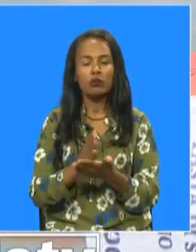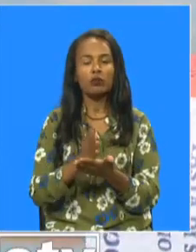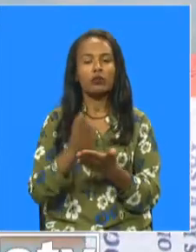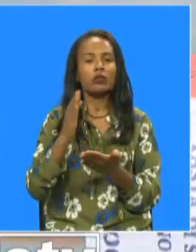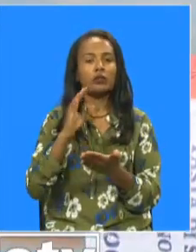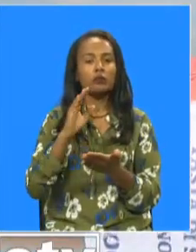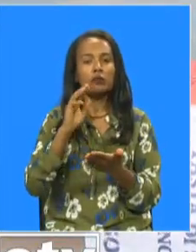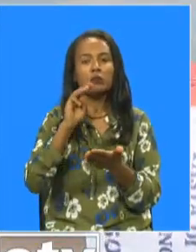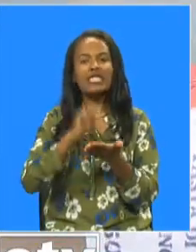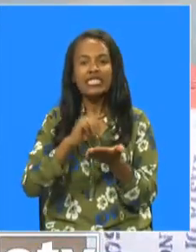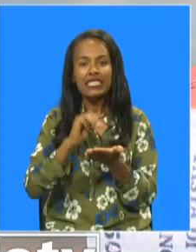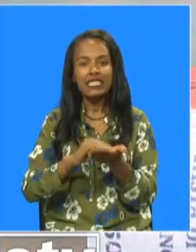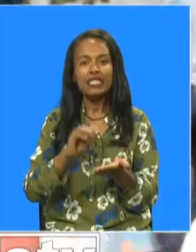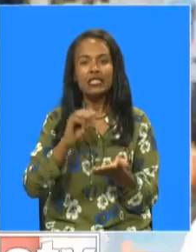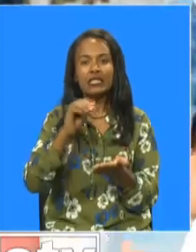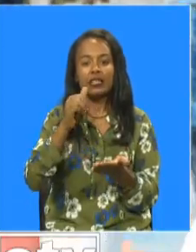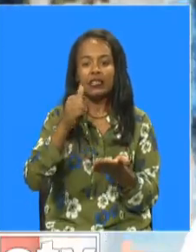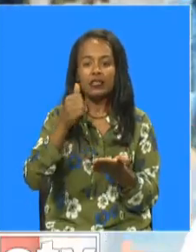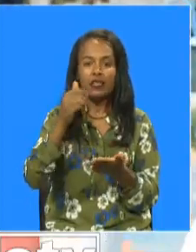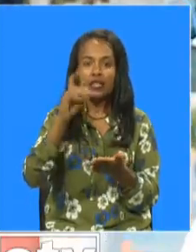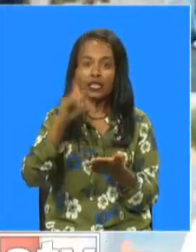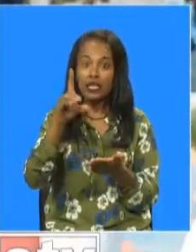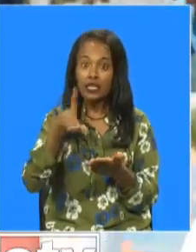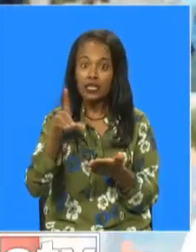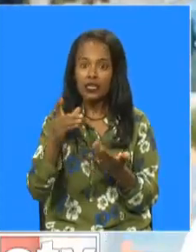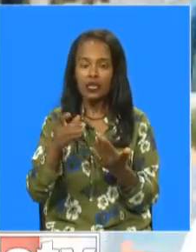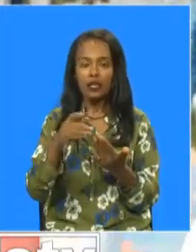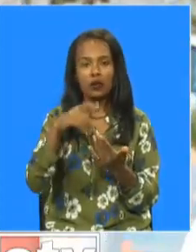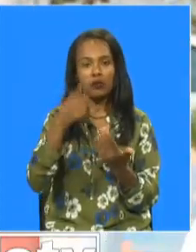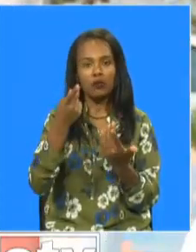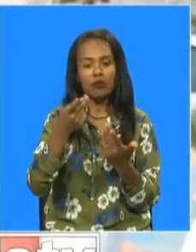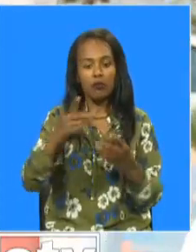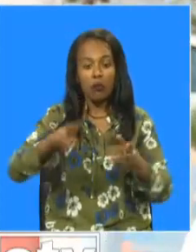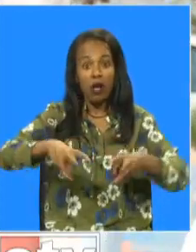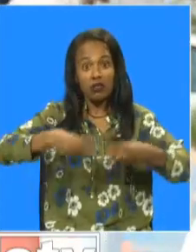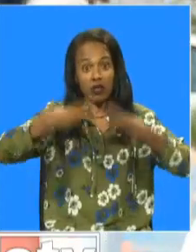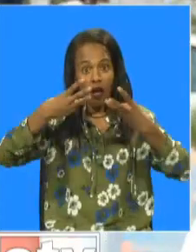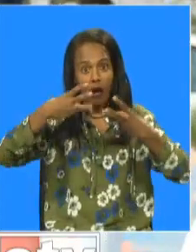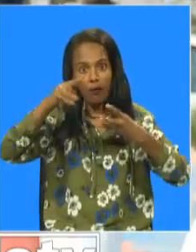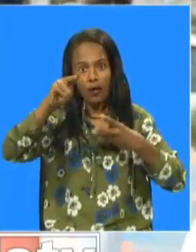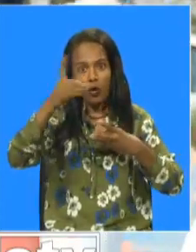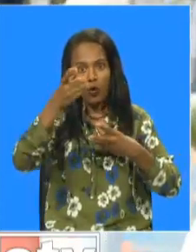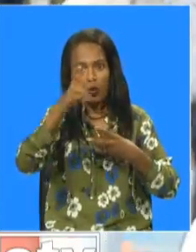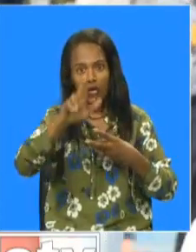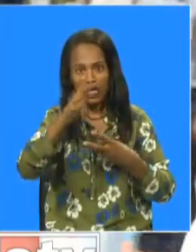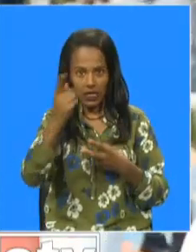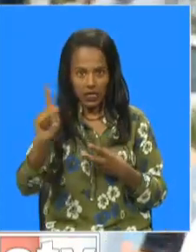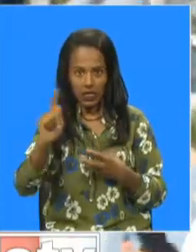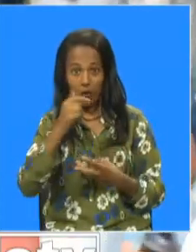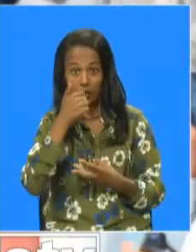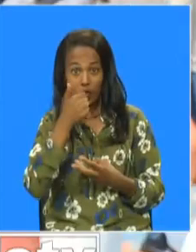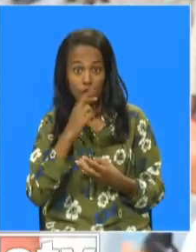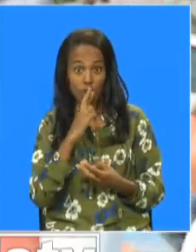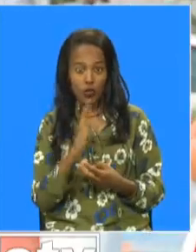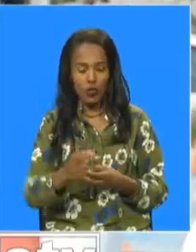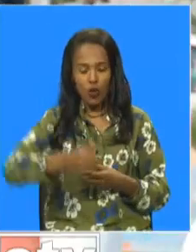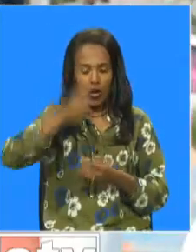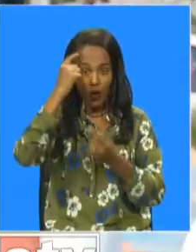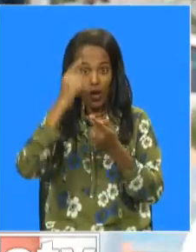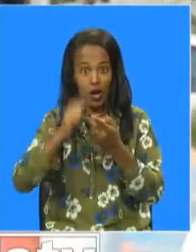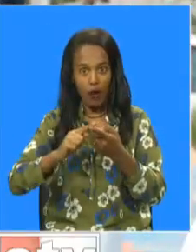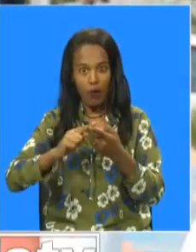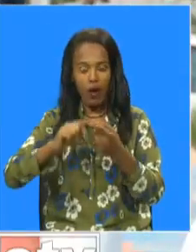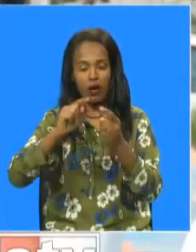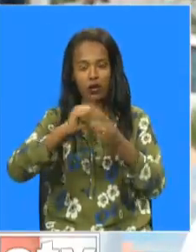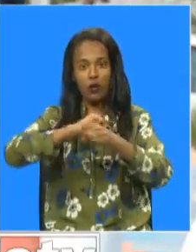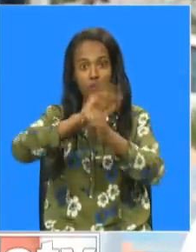ምስር፣ አተርክክ የመሳሰሉት ቤዚክ የምንላቸው ፓስታ፣ መኮሮኒ የምንላቸው ቀለቦች ስለሆኑ ዋናው ዓላማው ከኮሮና ቫይረስ ጋር